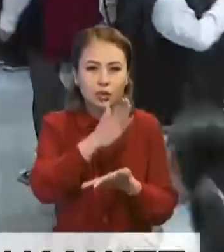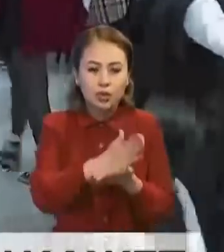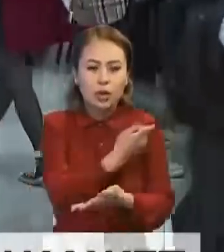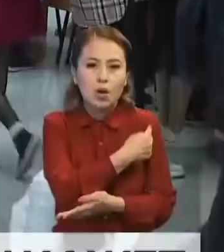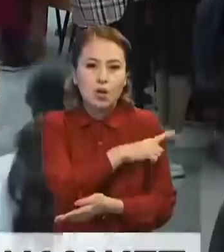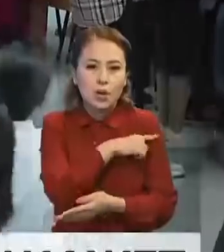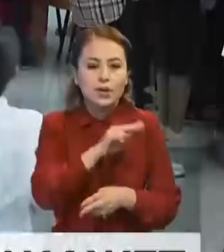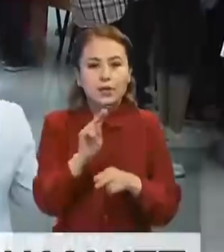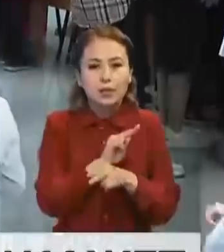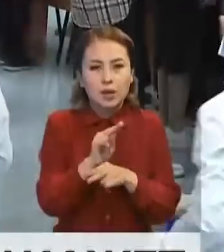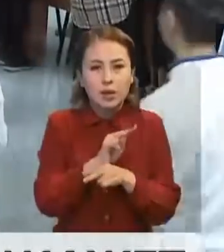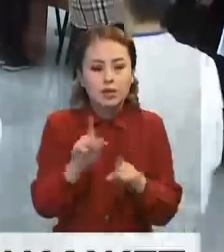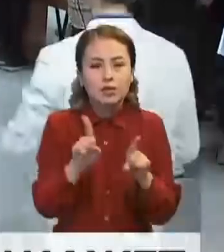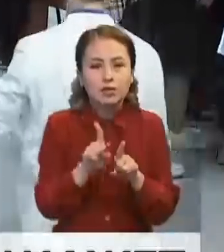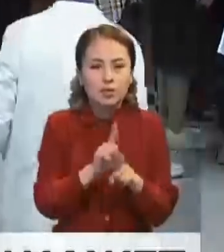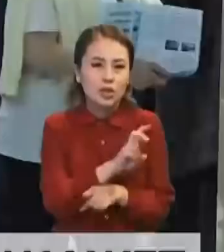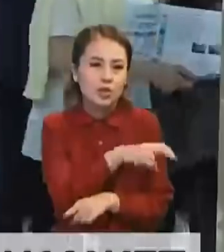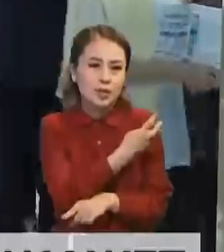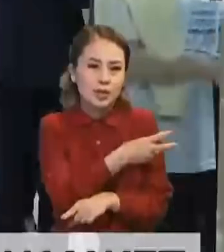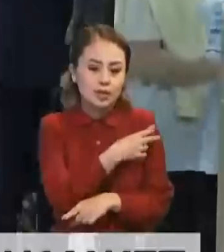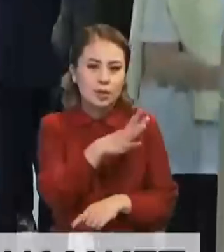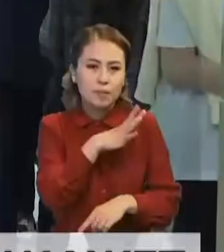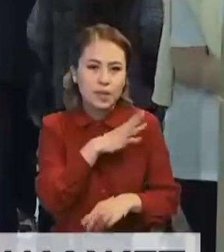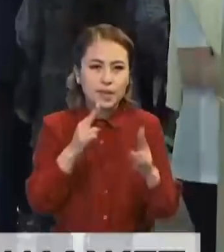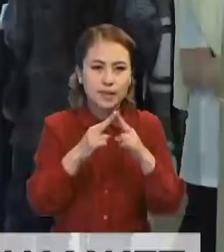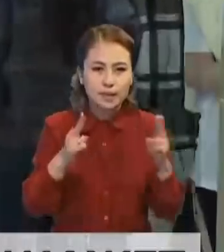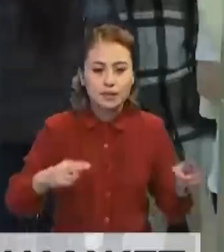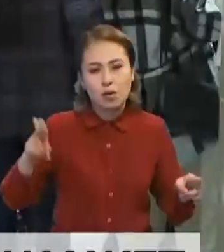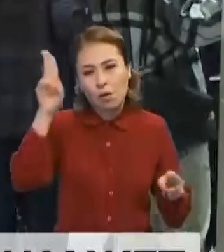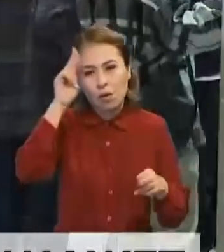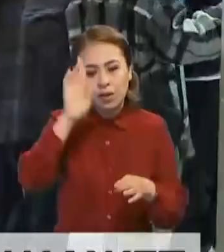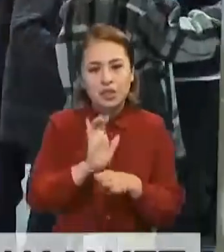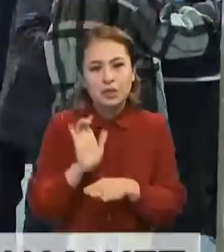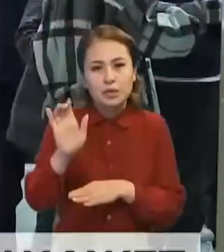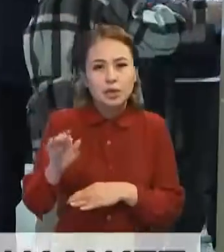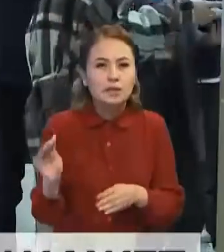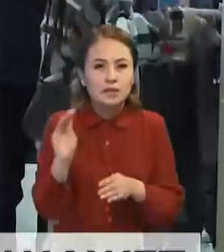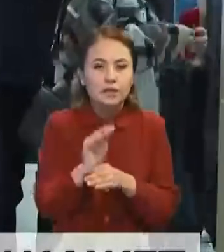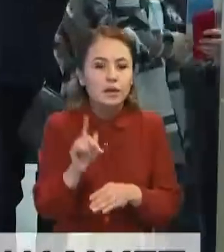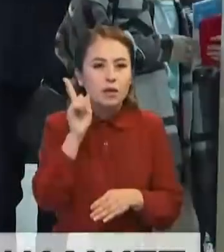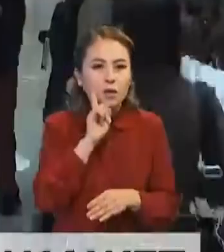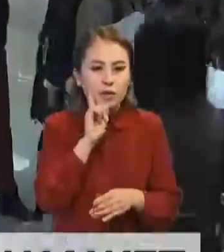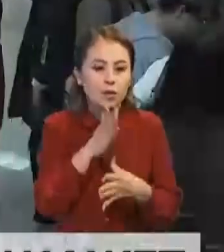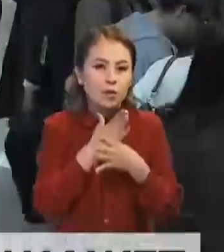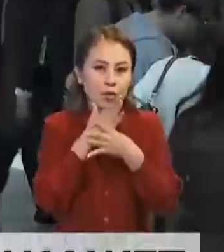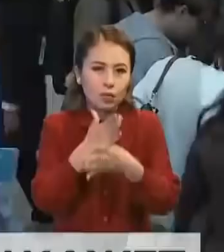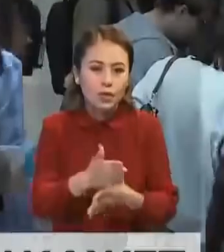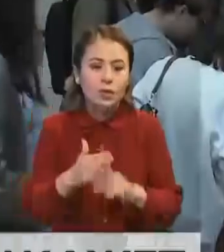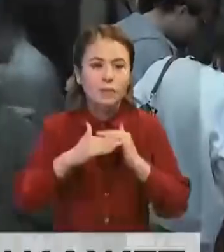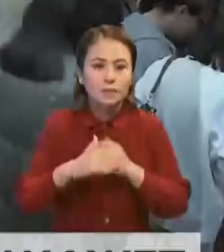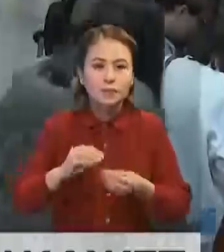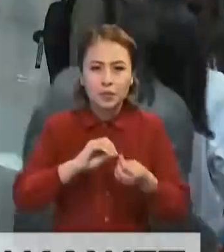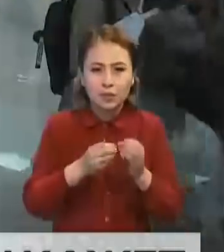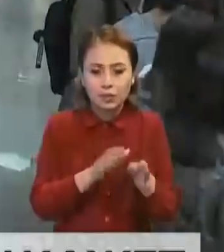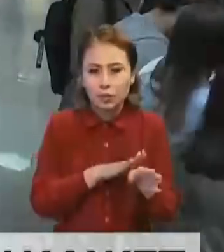аурухана, емханаларда дәрігерлерді резидентураға оқуға жібереді. Бұл да әзірге аз да болса көмек, бірақ мәселе мұнымен